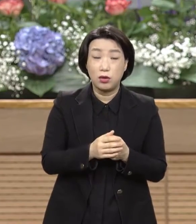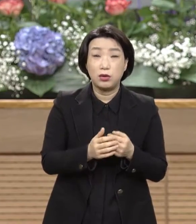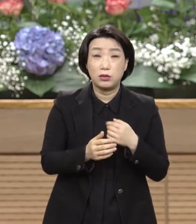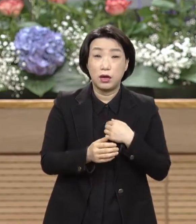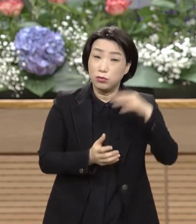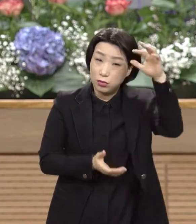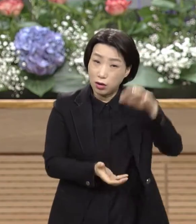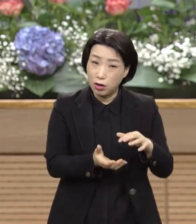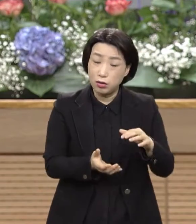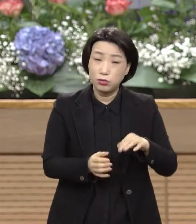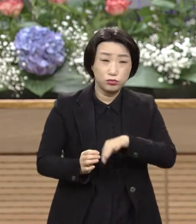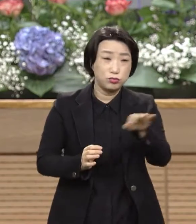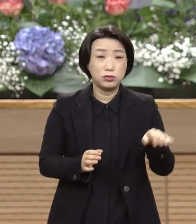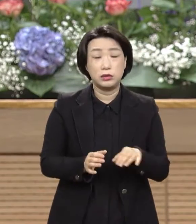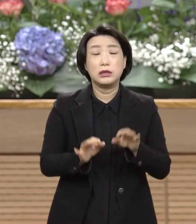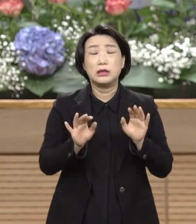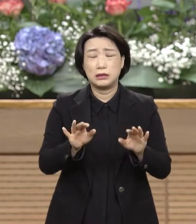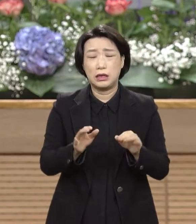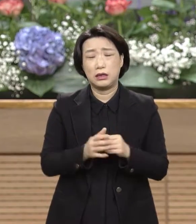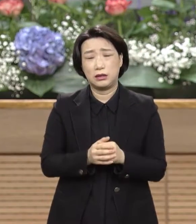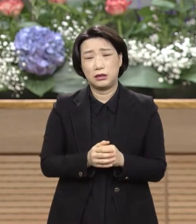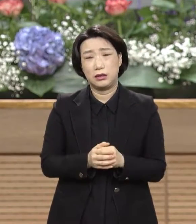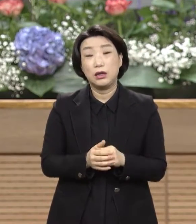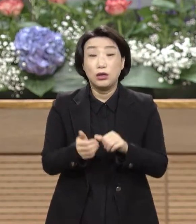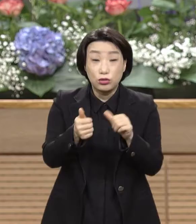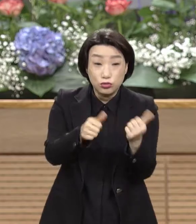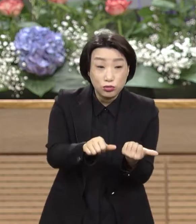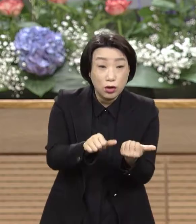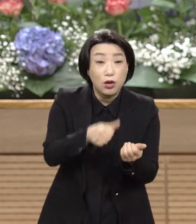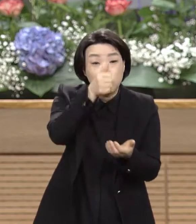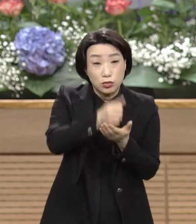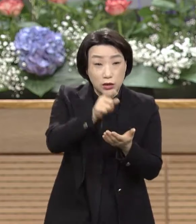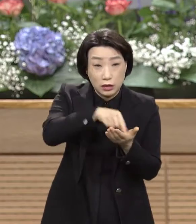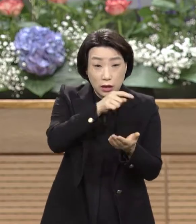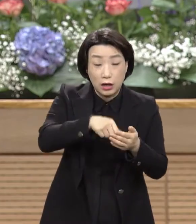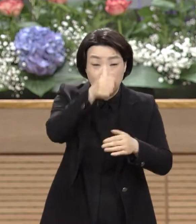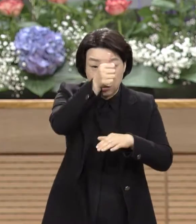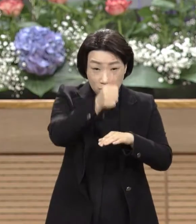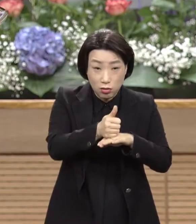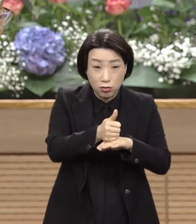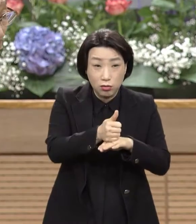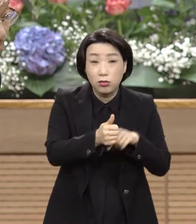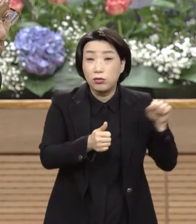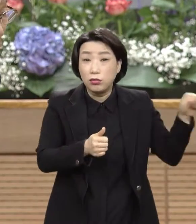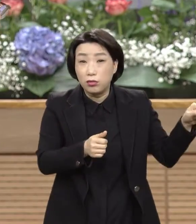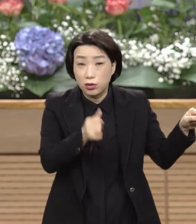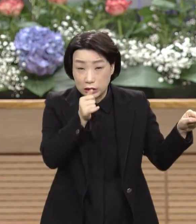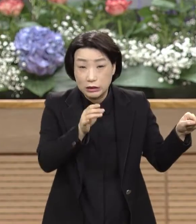나는 반드시 이 땅에서 죽어서 죄값을 치러야 한다.